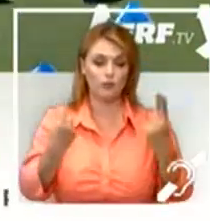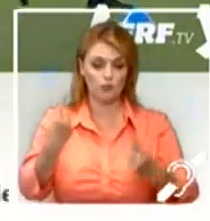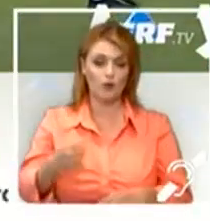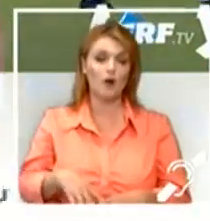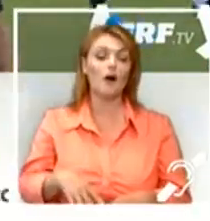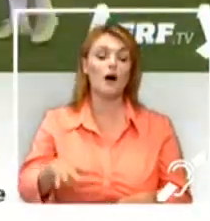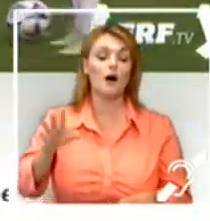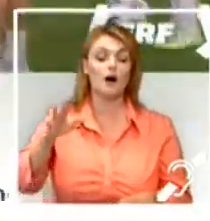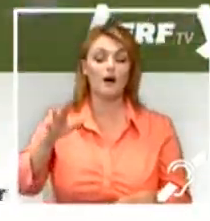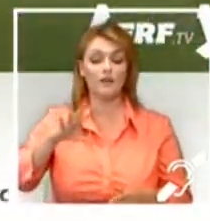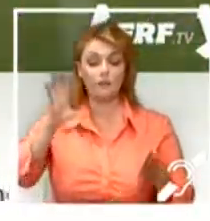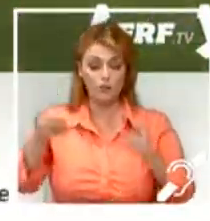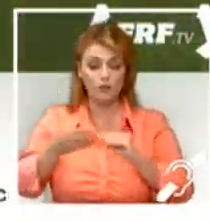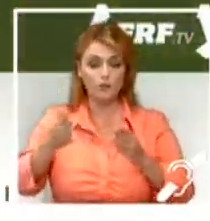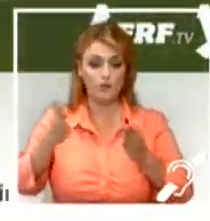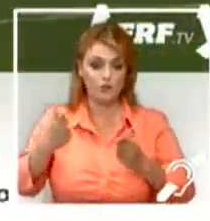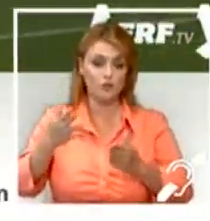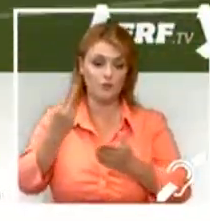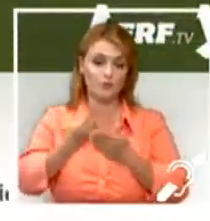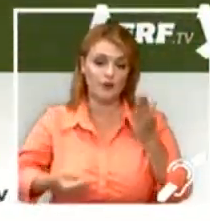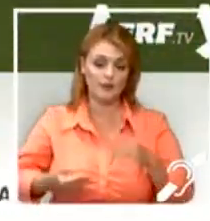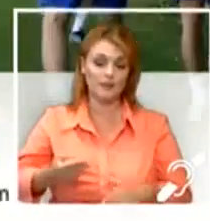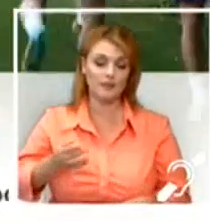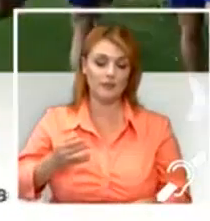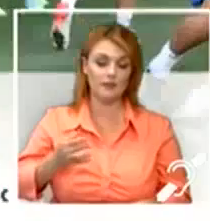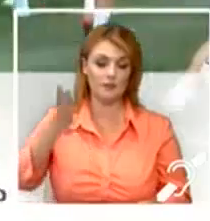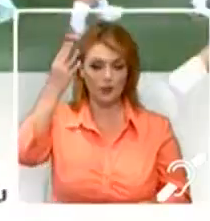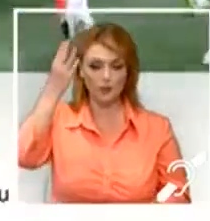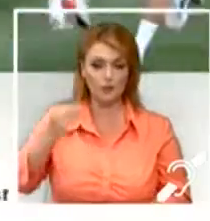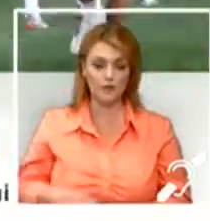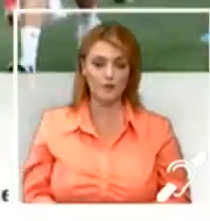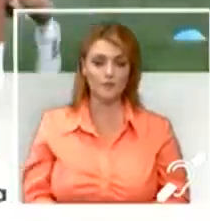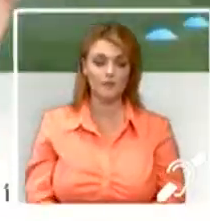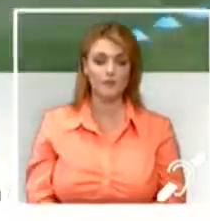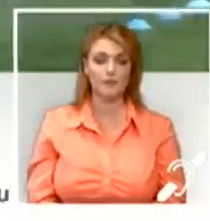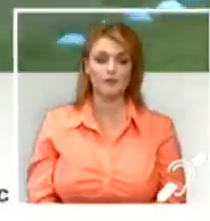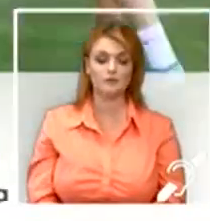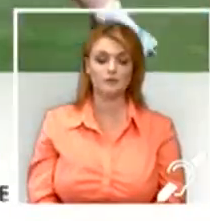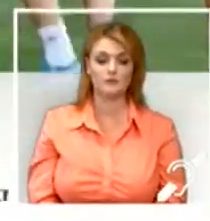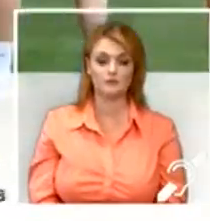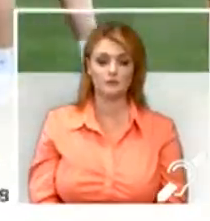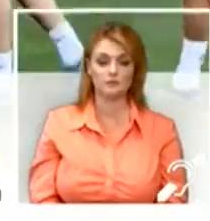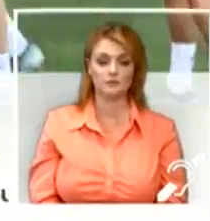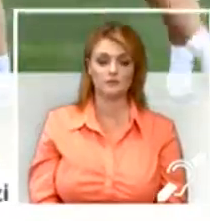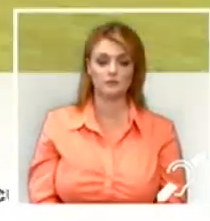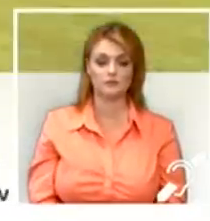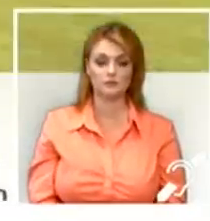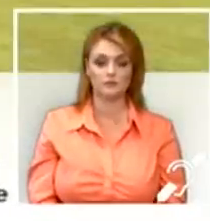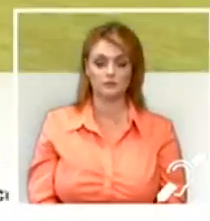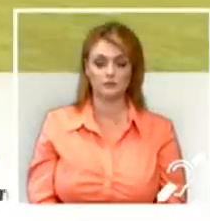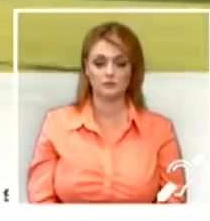în anul 2015 în Turcia. Atunci România a câștigat în fața selecționatei Republicii Moldova cu scorul de